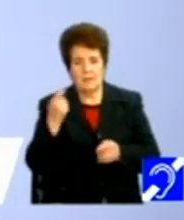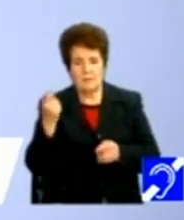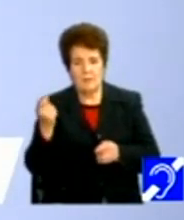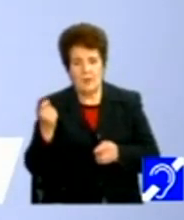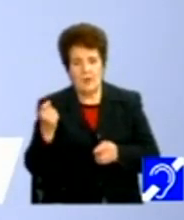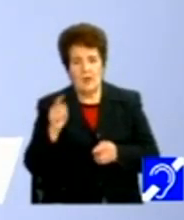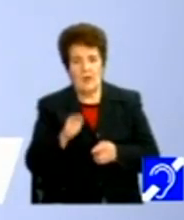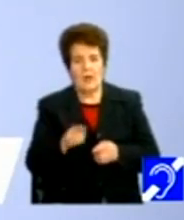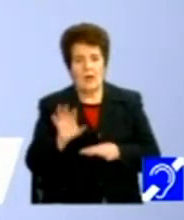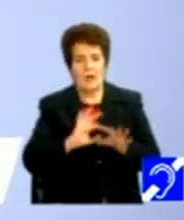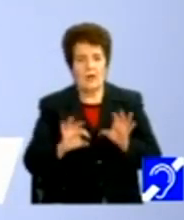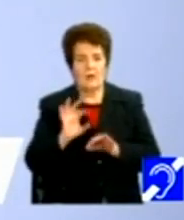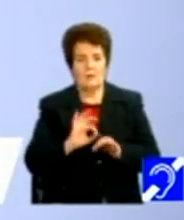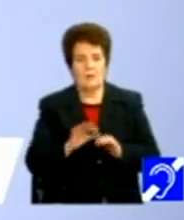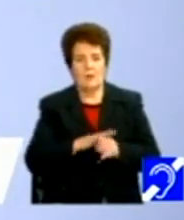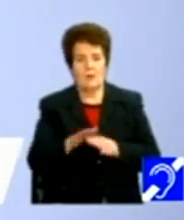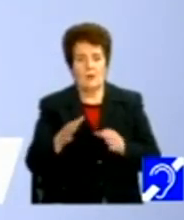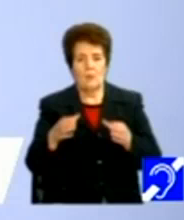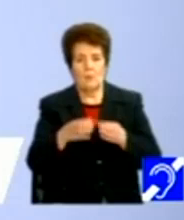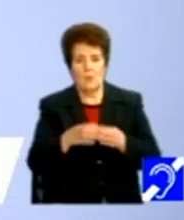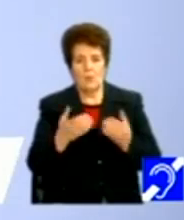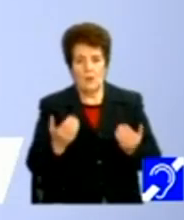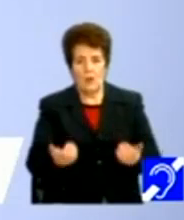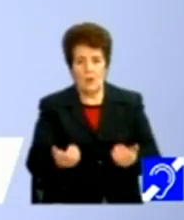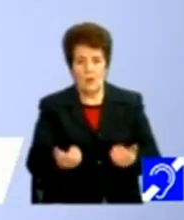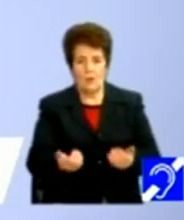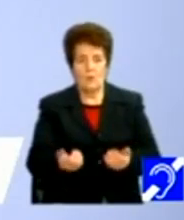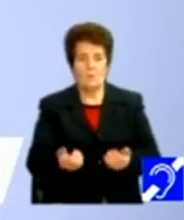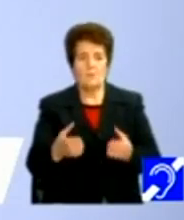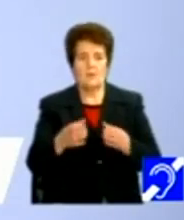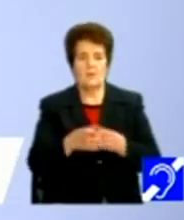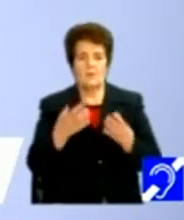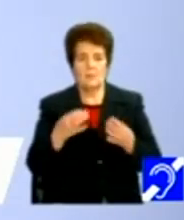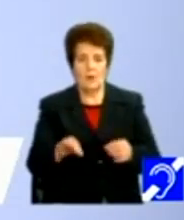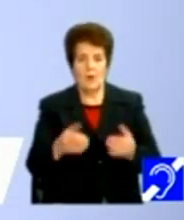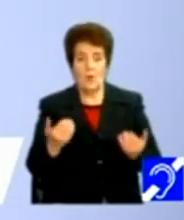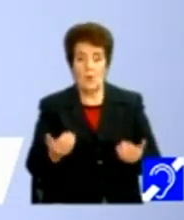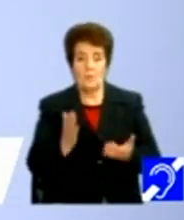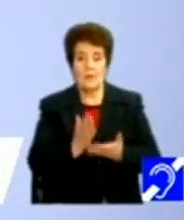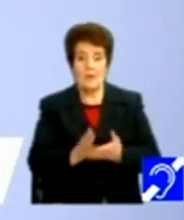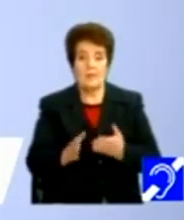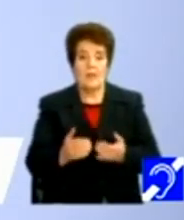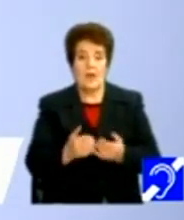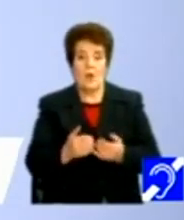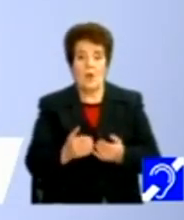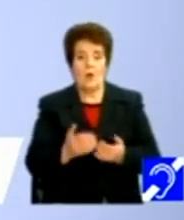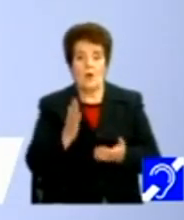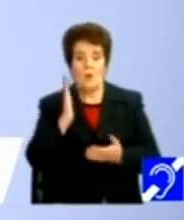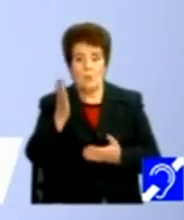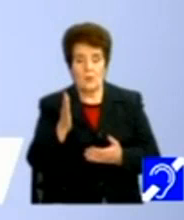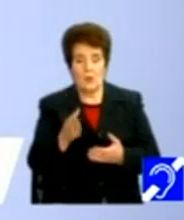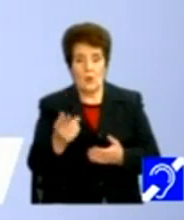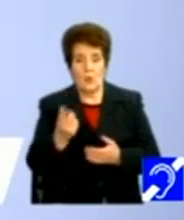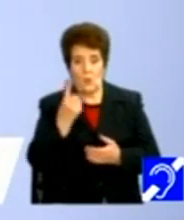care l-am cultivat și în cadrul blocului acum și în cadrul Partidului Democrat. Acum este o oportunitate unică ca